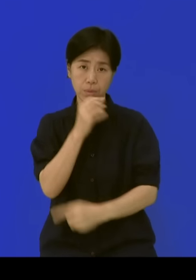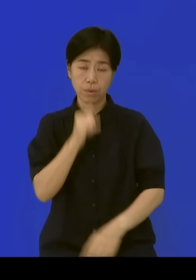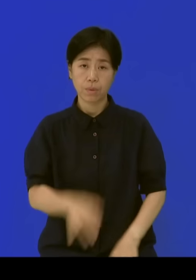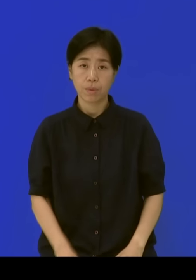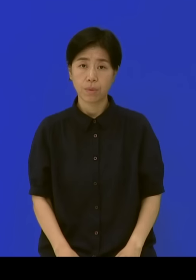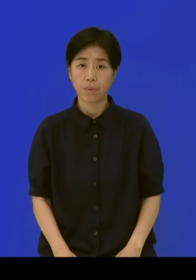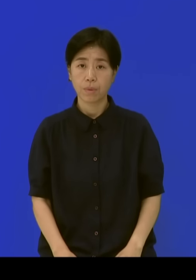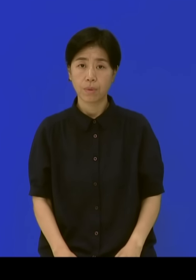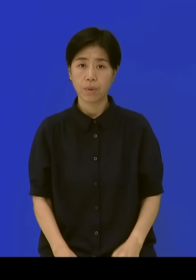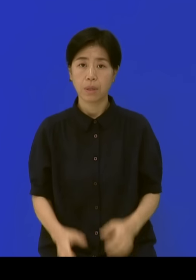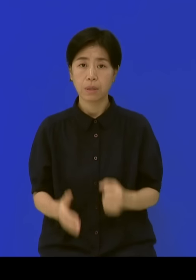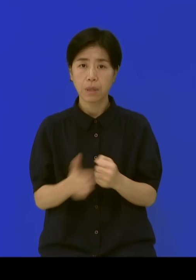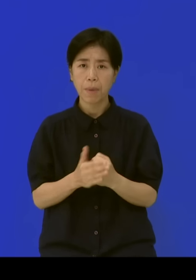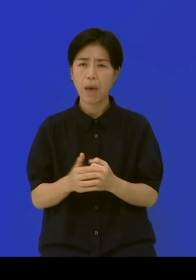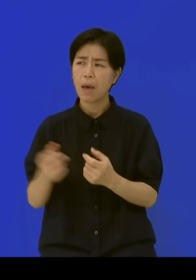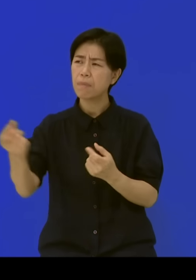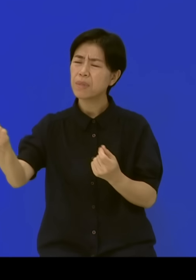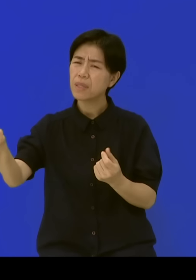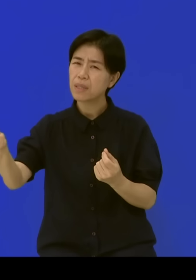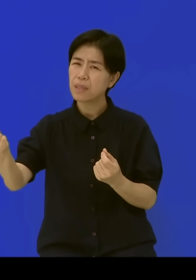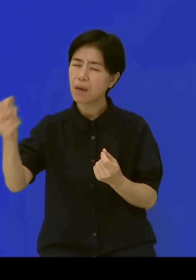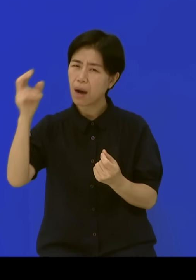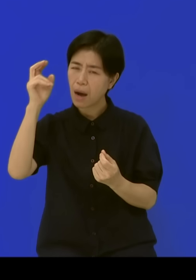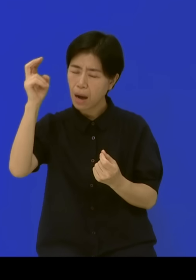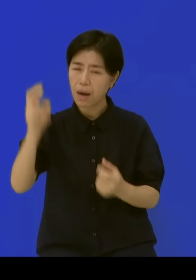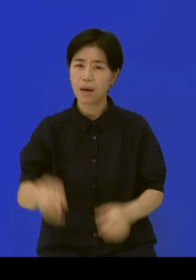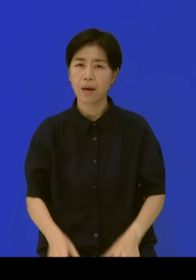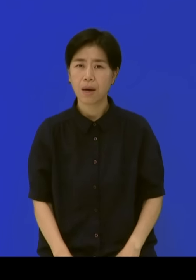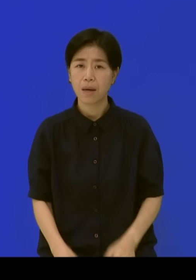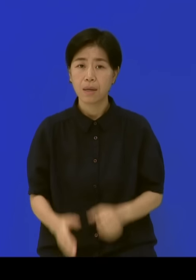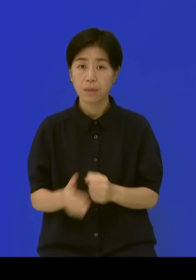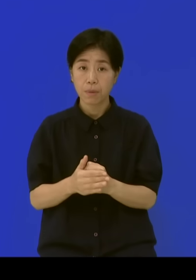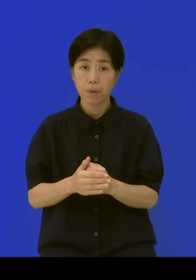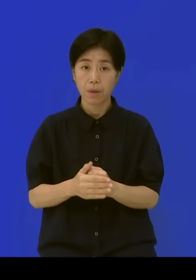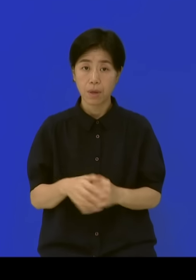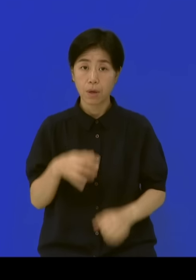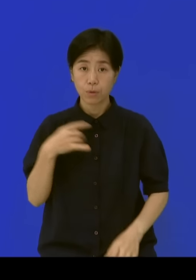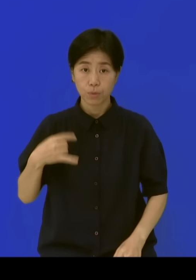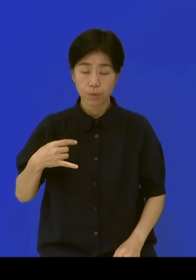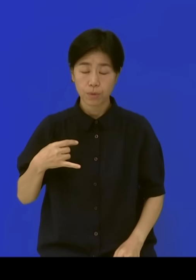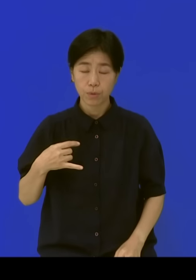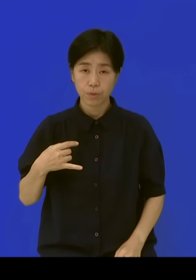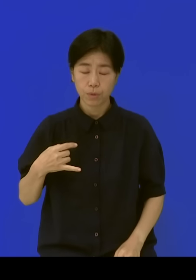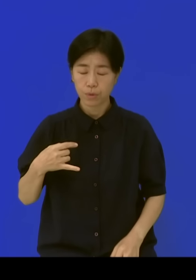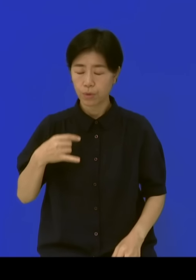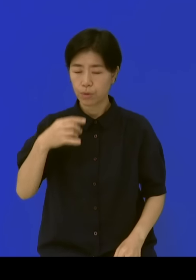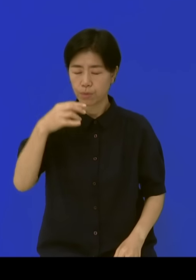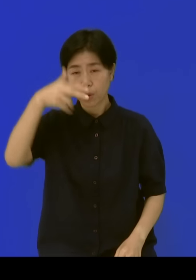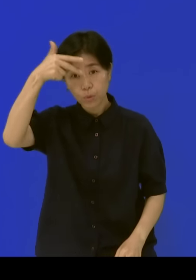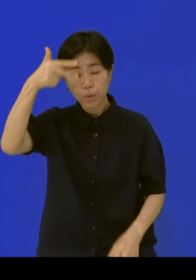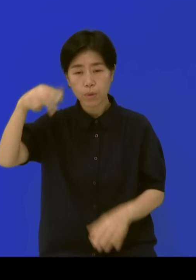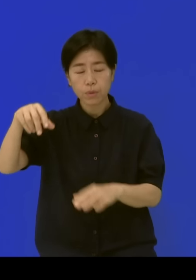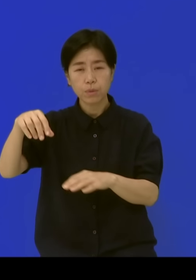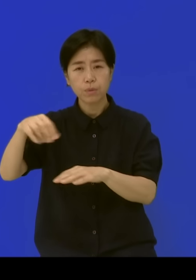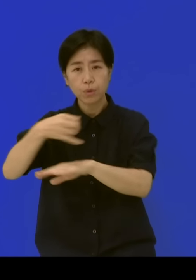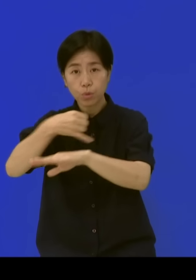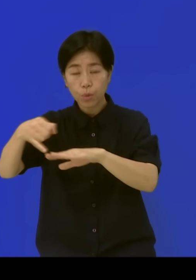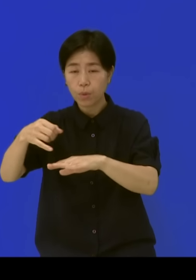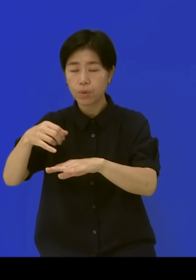재현되는 걸 수도 있겠다. 그럼 이분들이 얘기했던 8가지가 넘는 증상들 중에 일부는 어쩌면 여기서